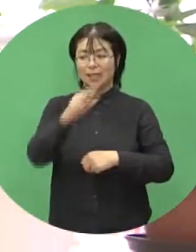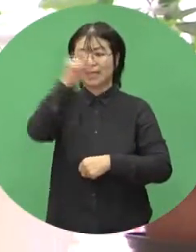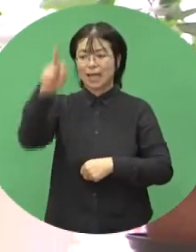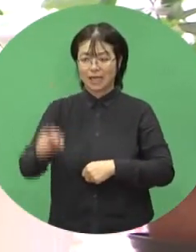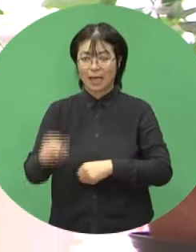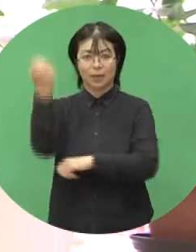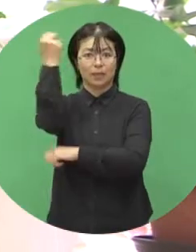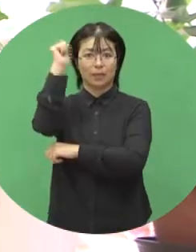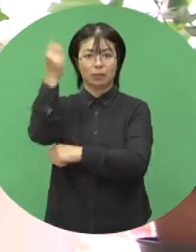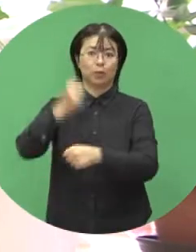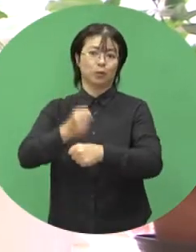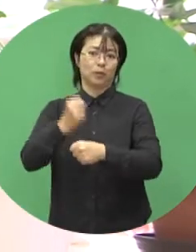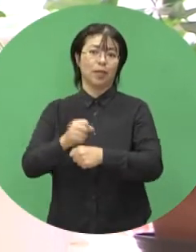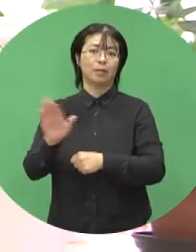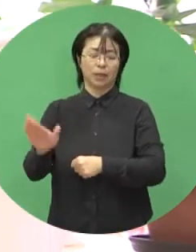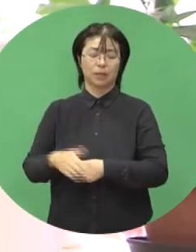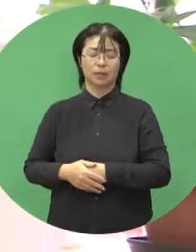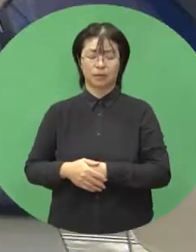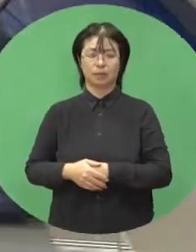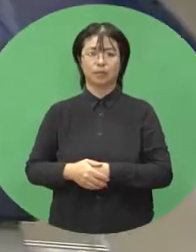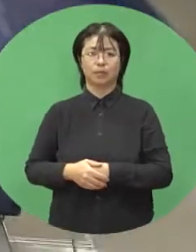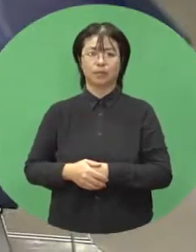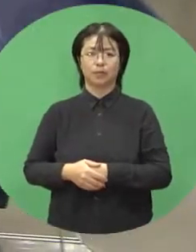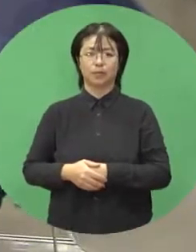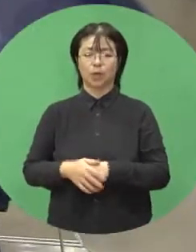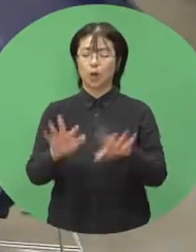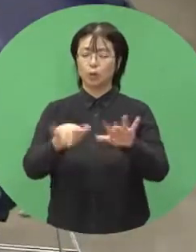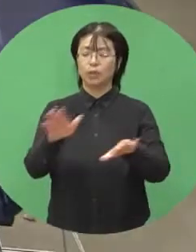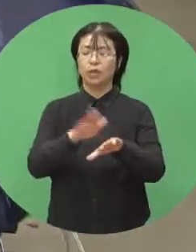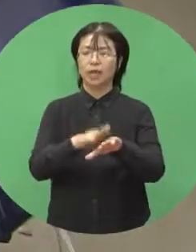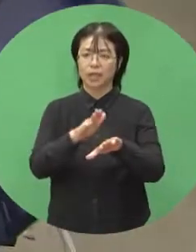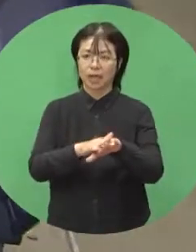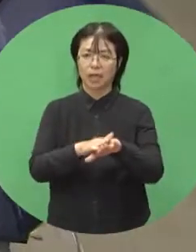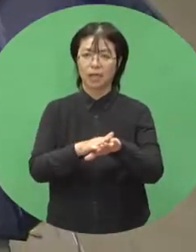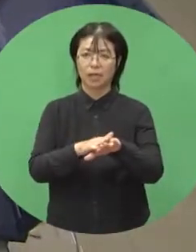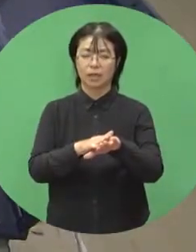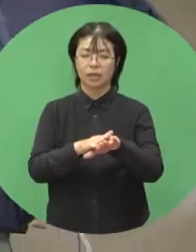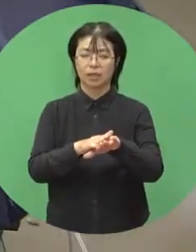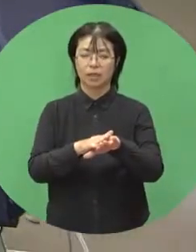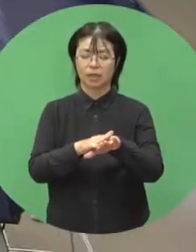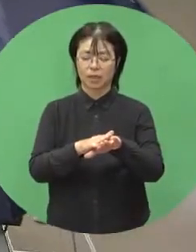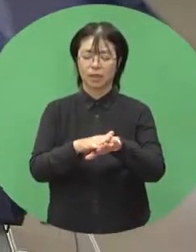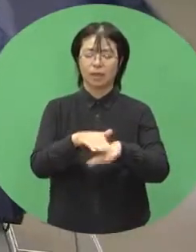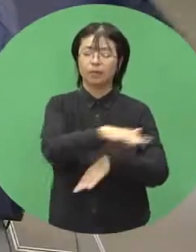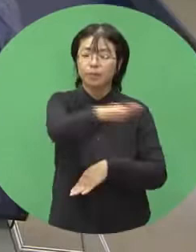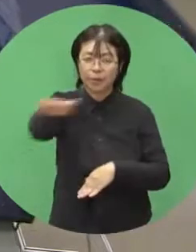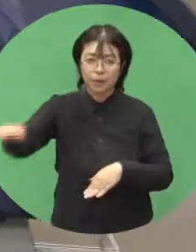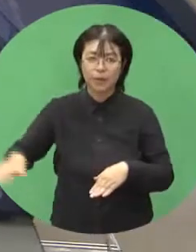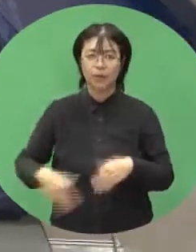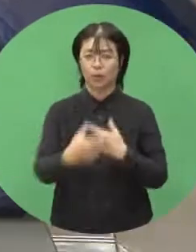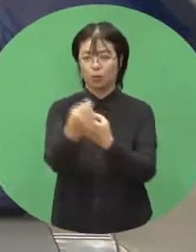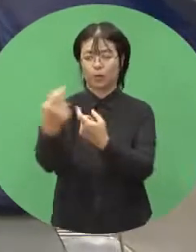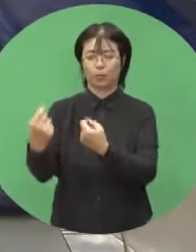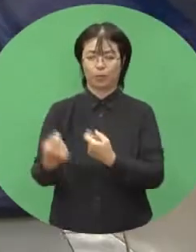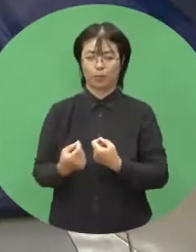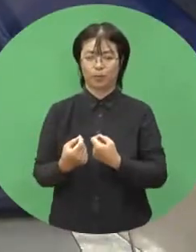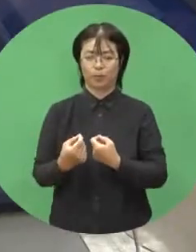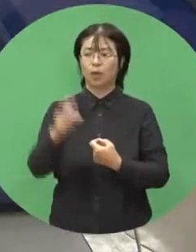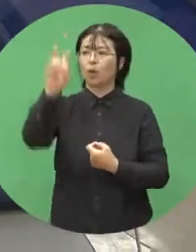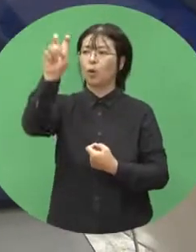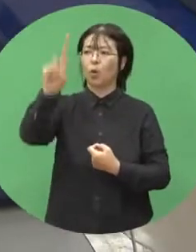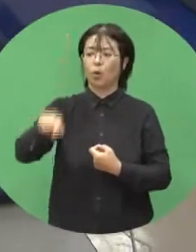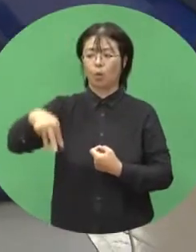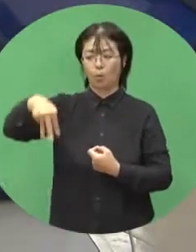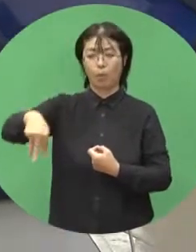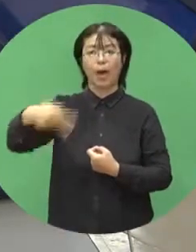作成しています。 打ち方につきましては、全く皆さんと一緒なんで、ローマ字入